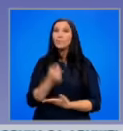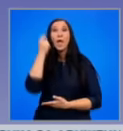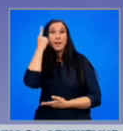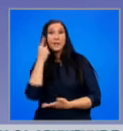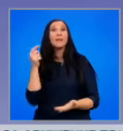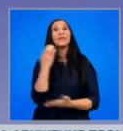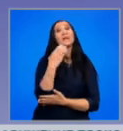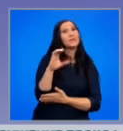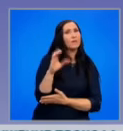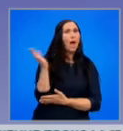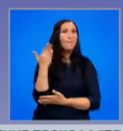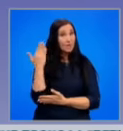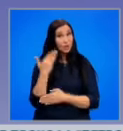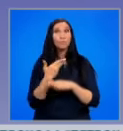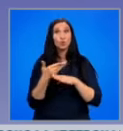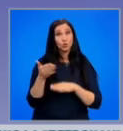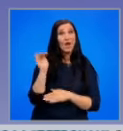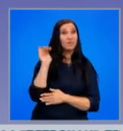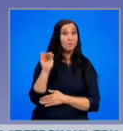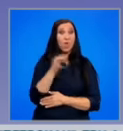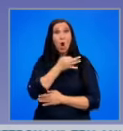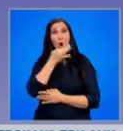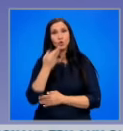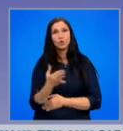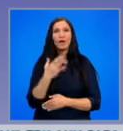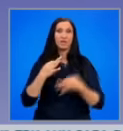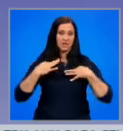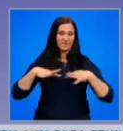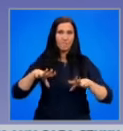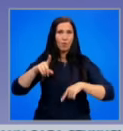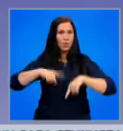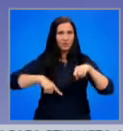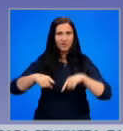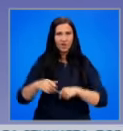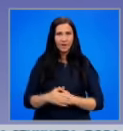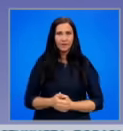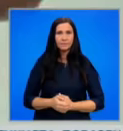Идеята на сертификата беше и продължава да бъде осигуряването на свободно движение.